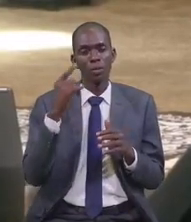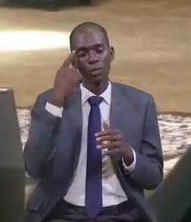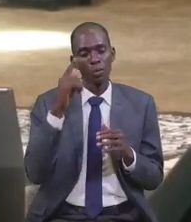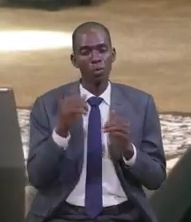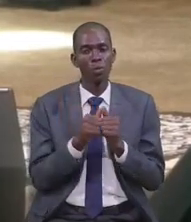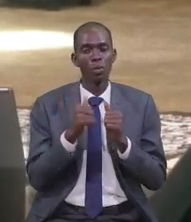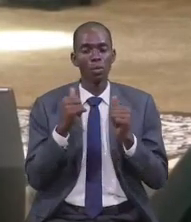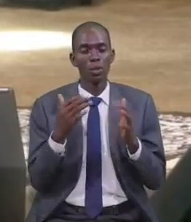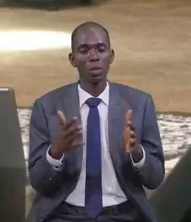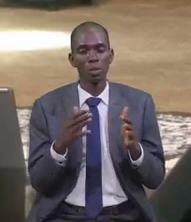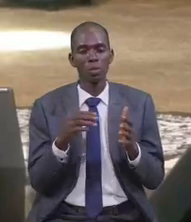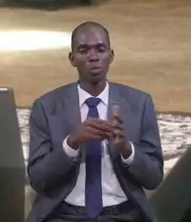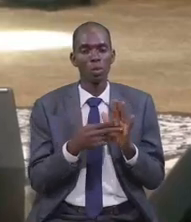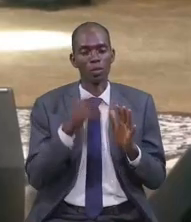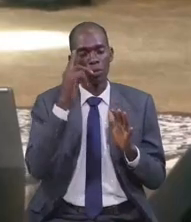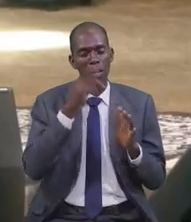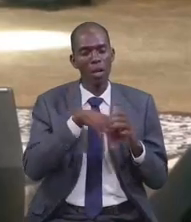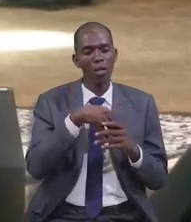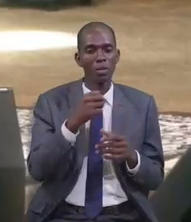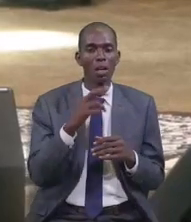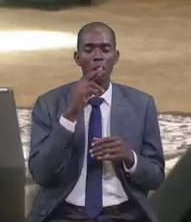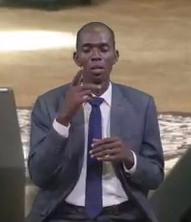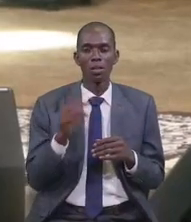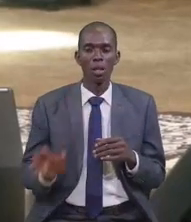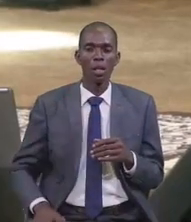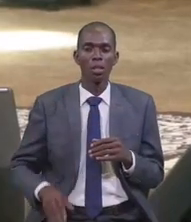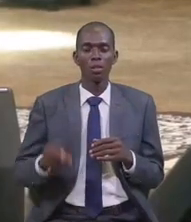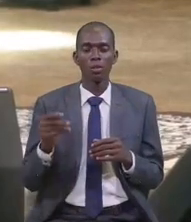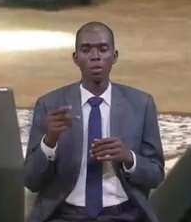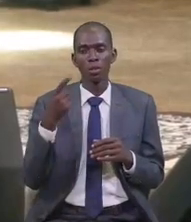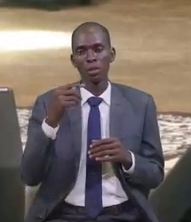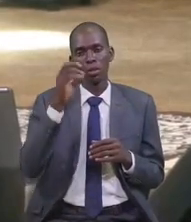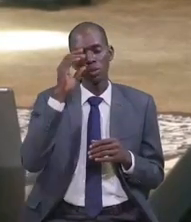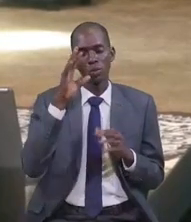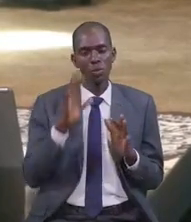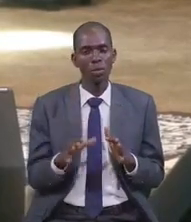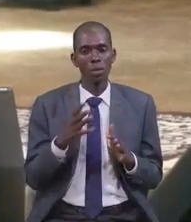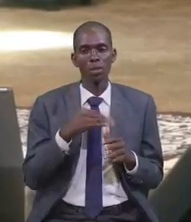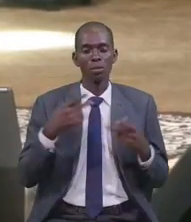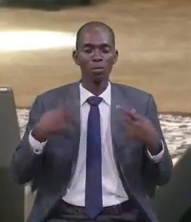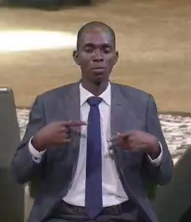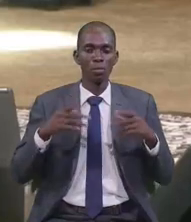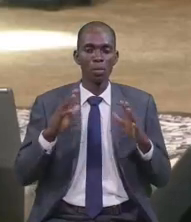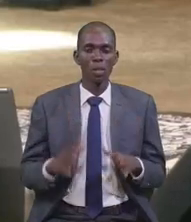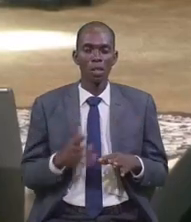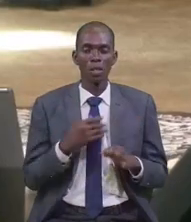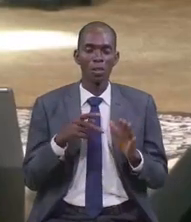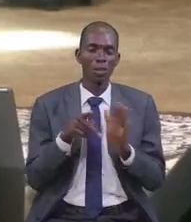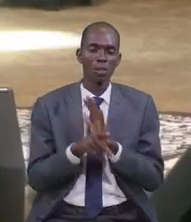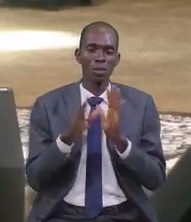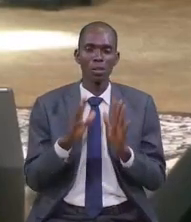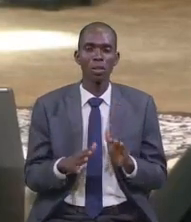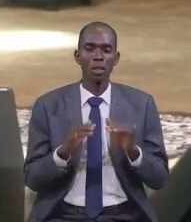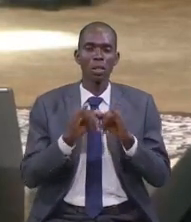les enchanteurs, les impudiques, les meurtriers, les idolâtres et